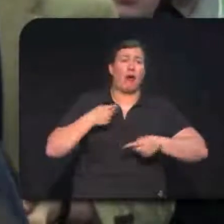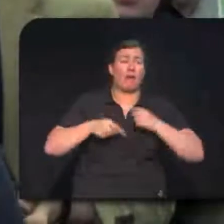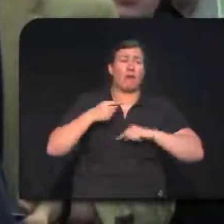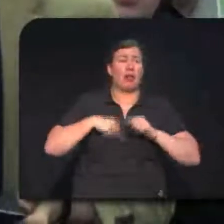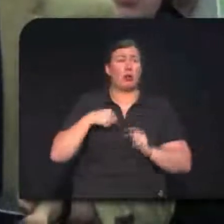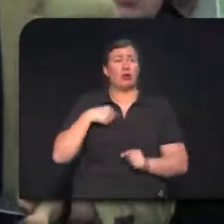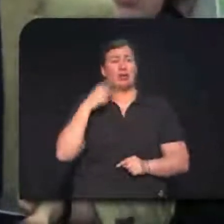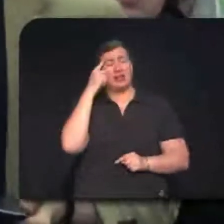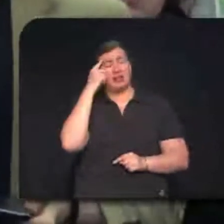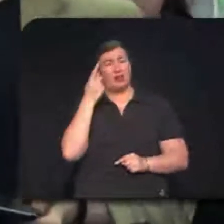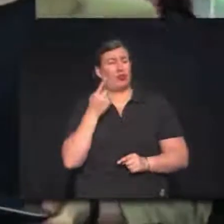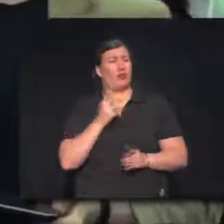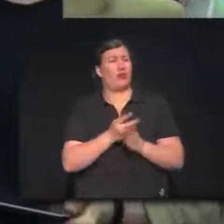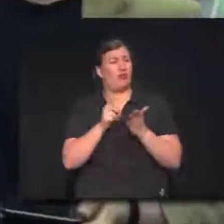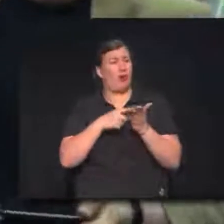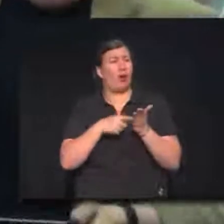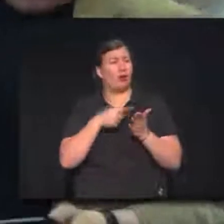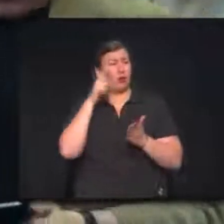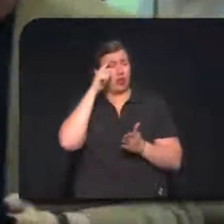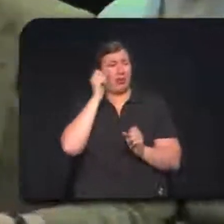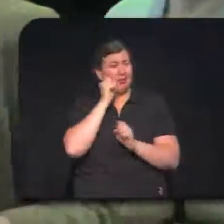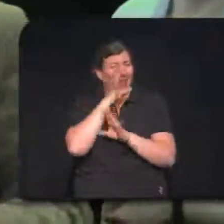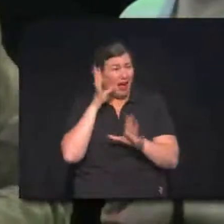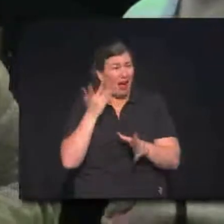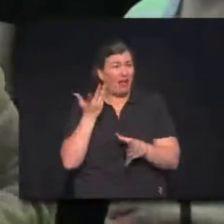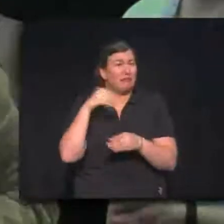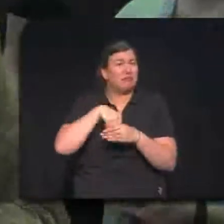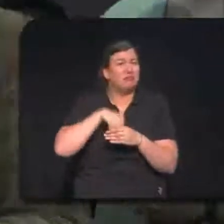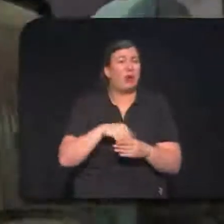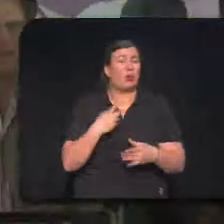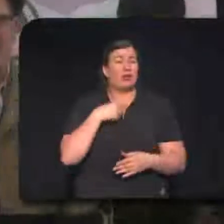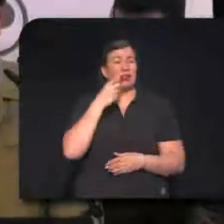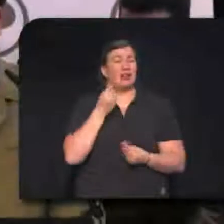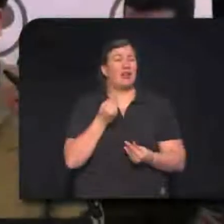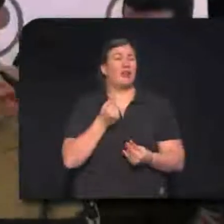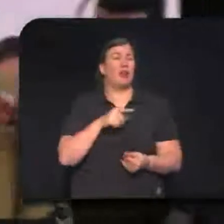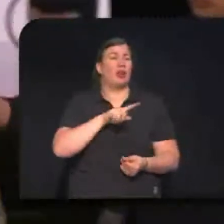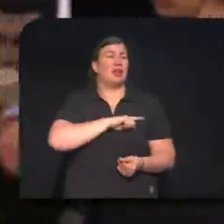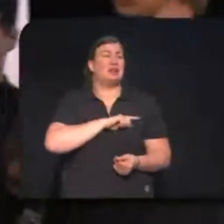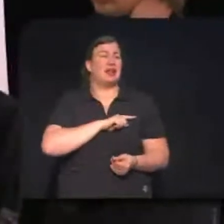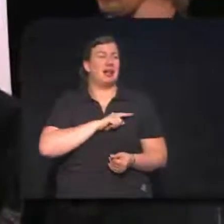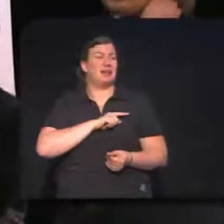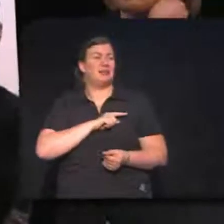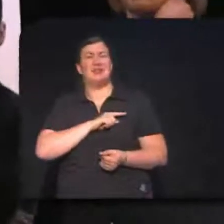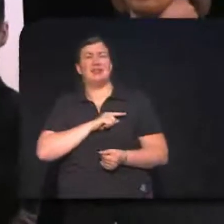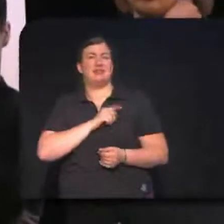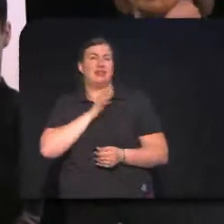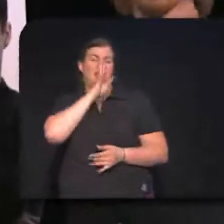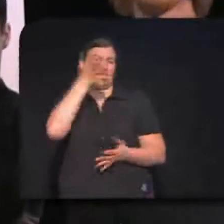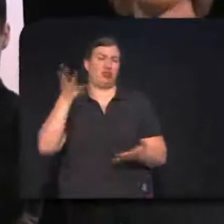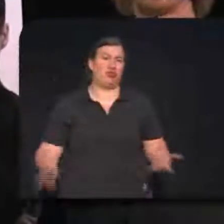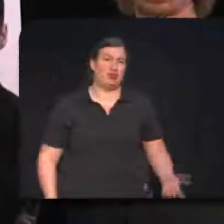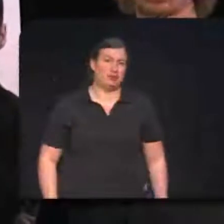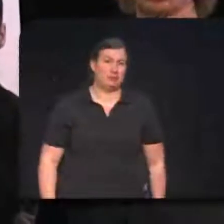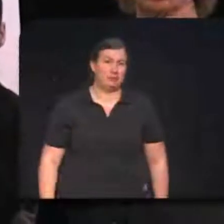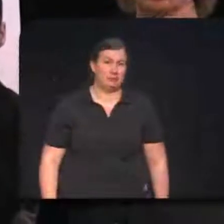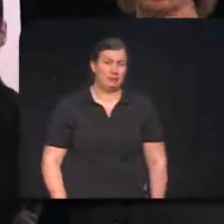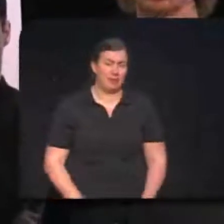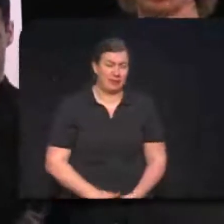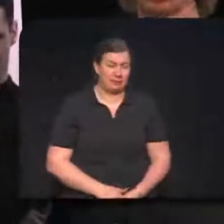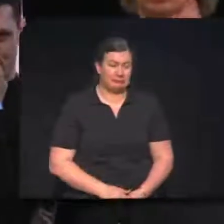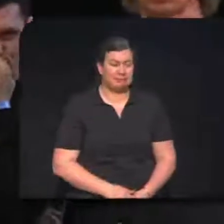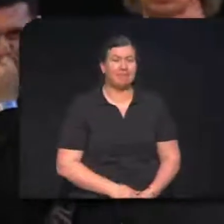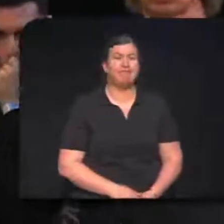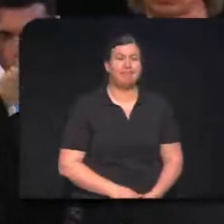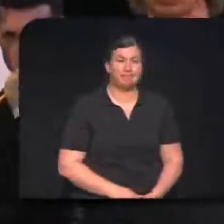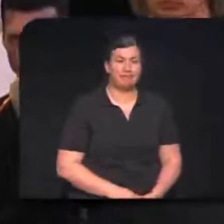machen ja da haben wir uns tatsächlich Gedanken zu Gedanken zu gemacht